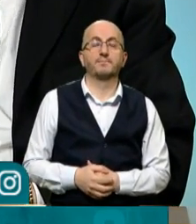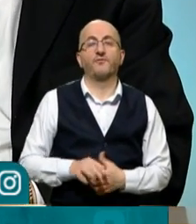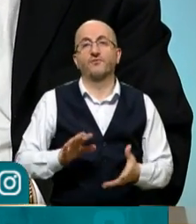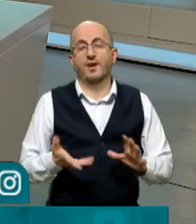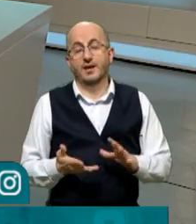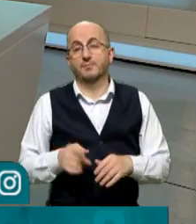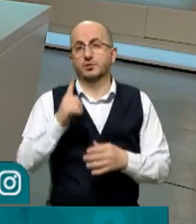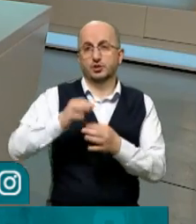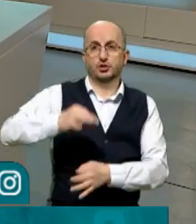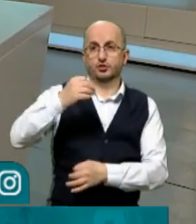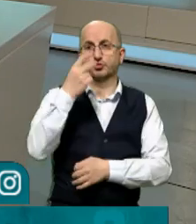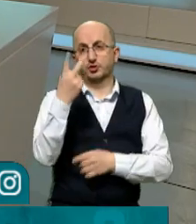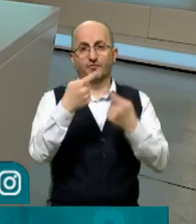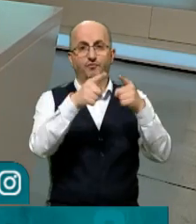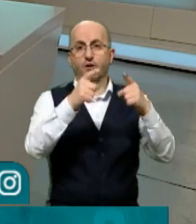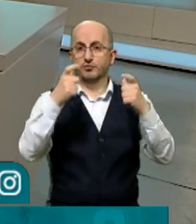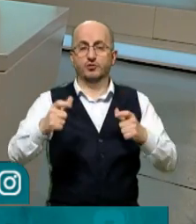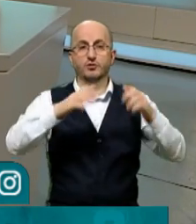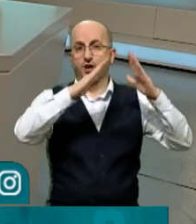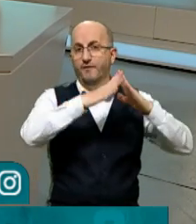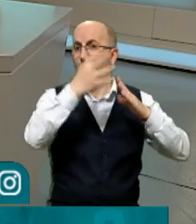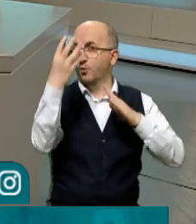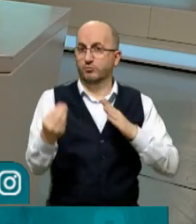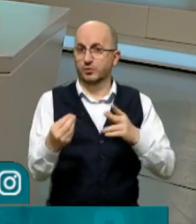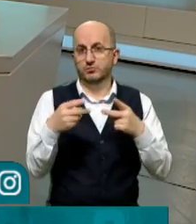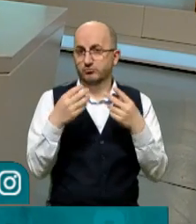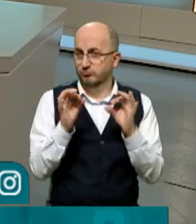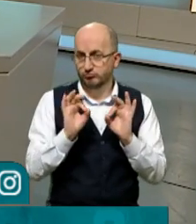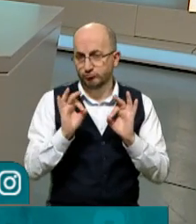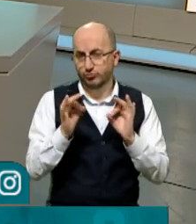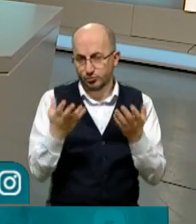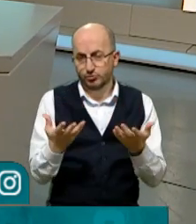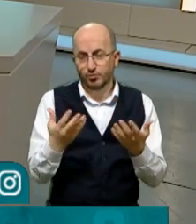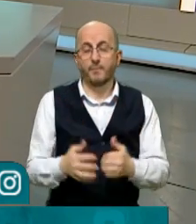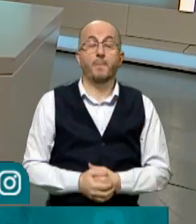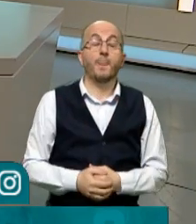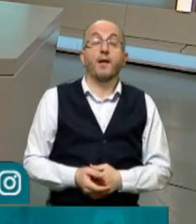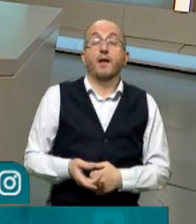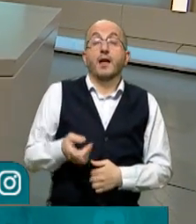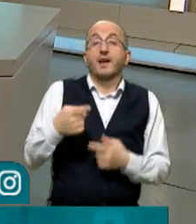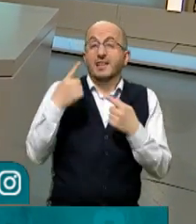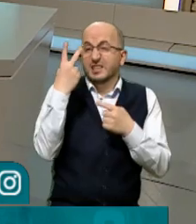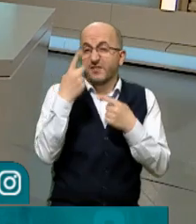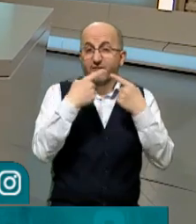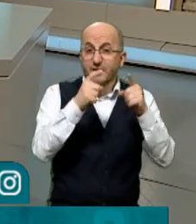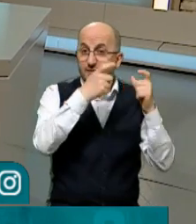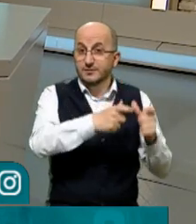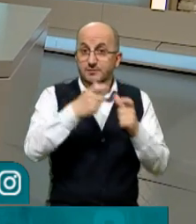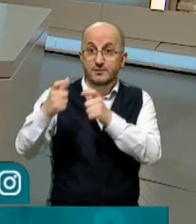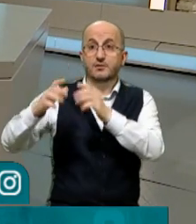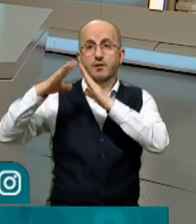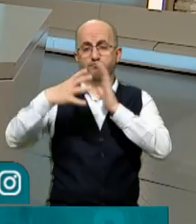Veya bir kişinin iki farklı yerde diyelim evi olması mümkündür. Dolayısıyla iki farklı yerde evi kendisine